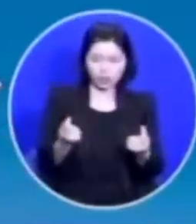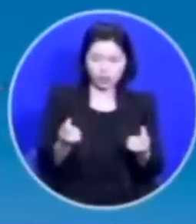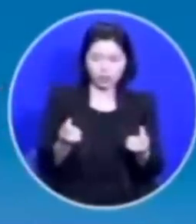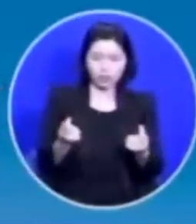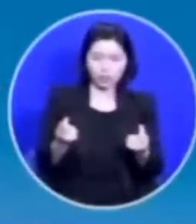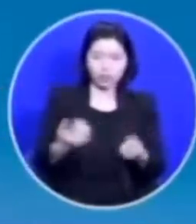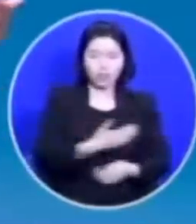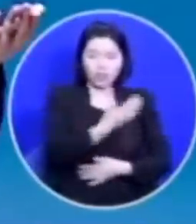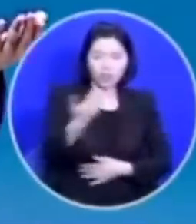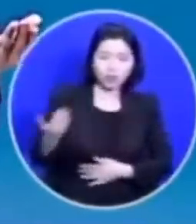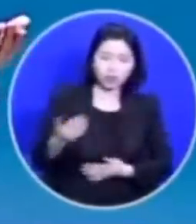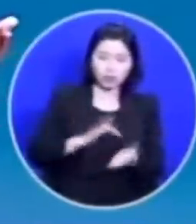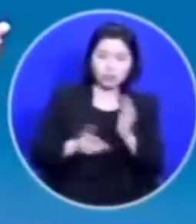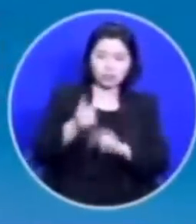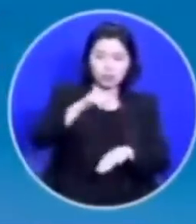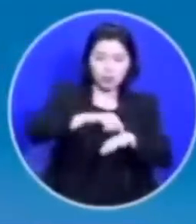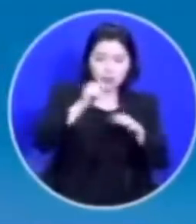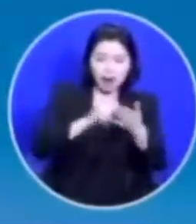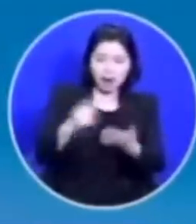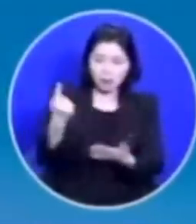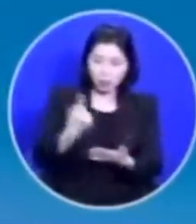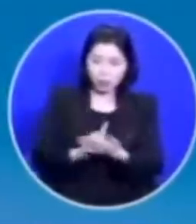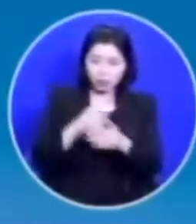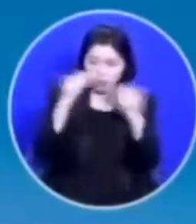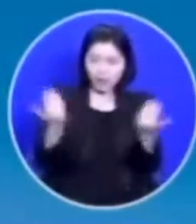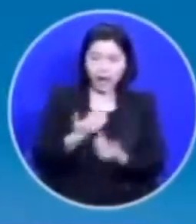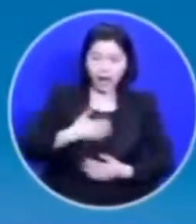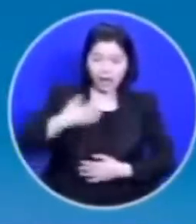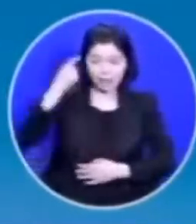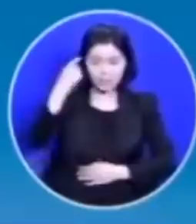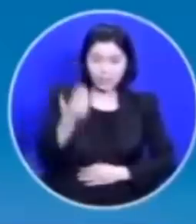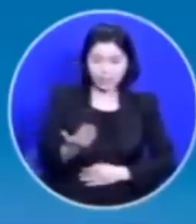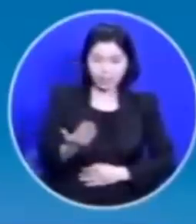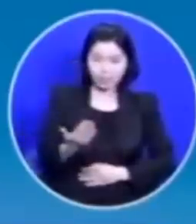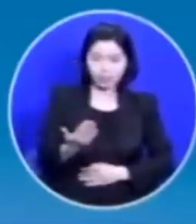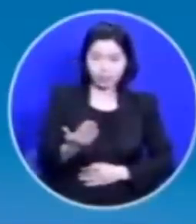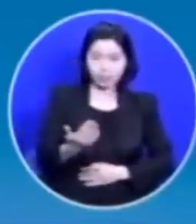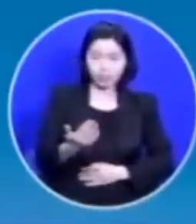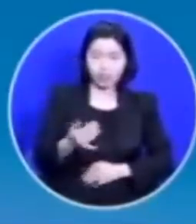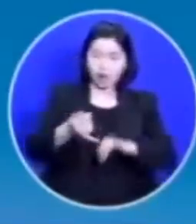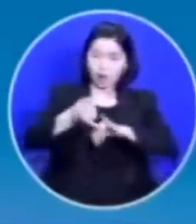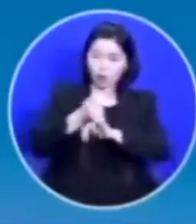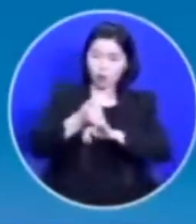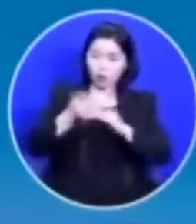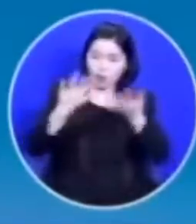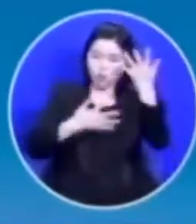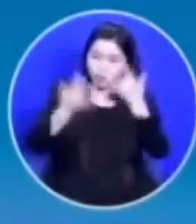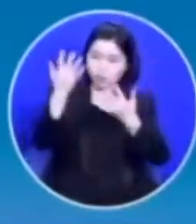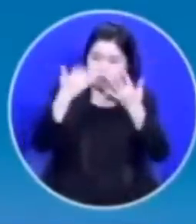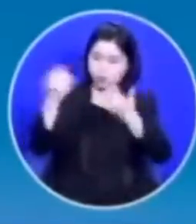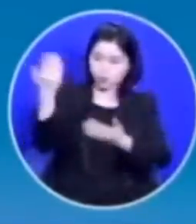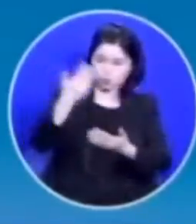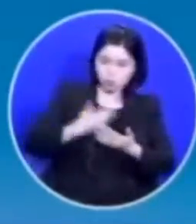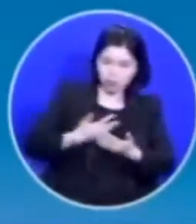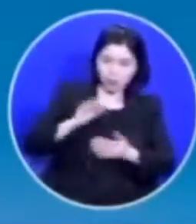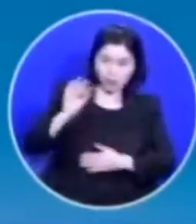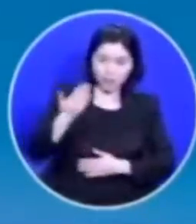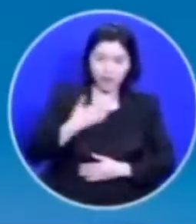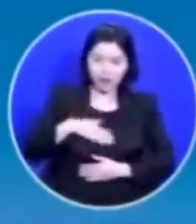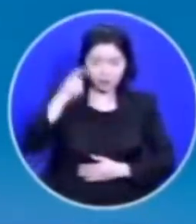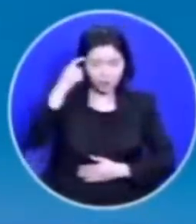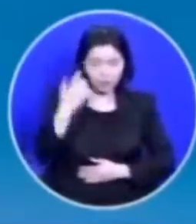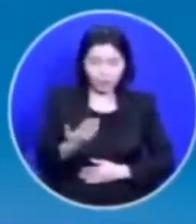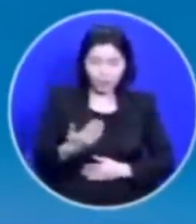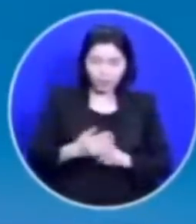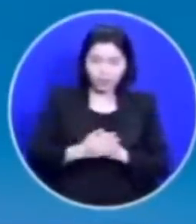예수님께서 여러분의 마음에 오신 거 다 알잖아요 꼭 불을 받아야 말하는 겁니까 하나님이